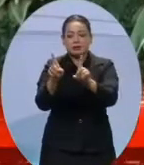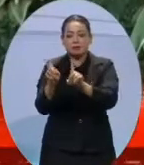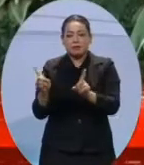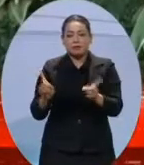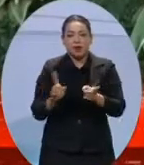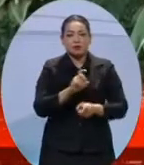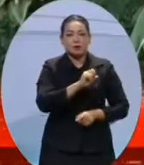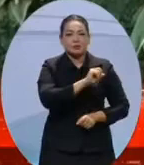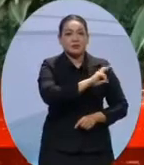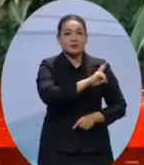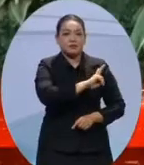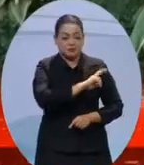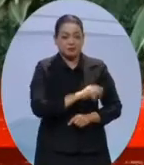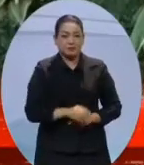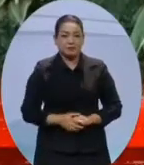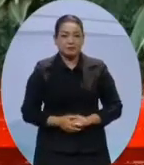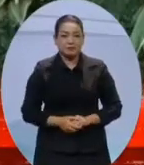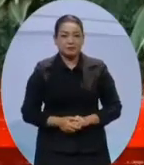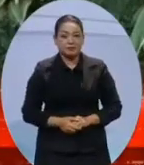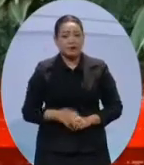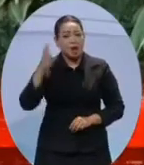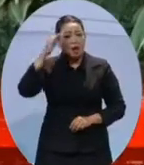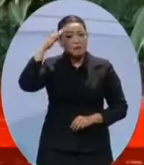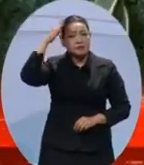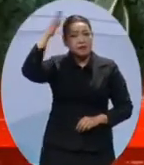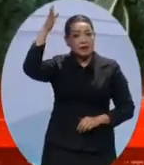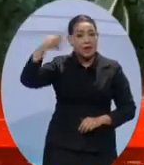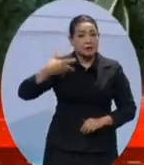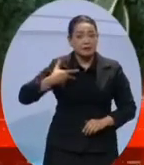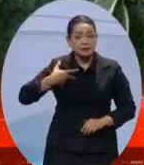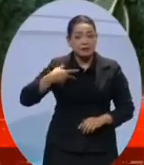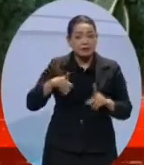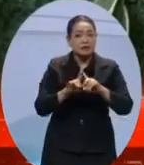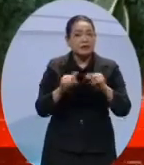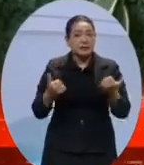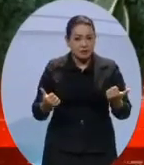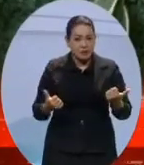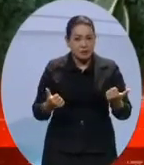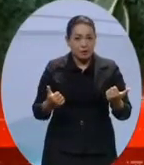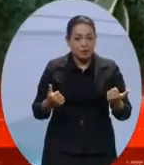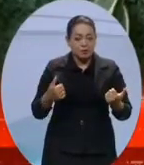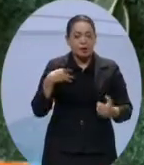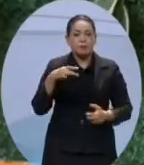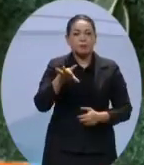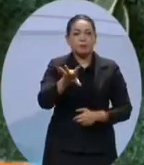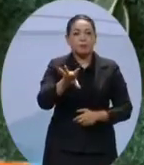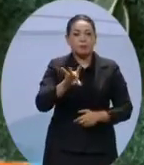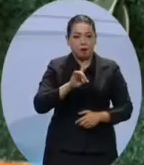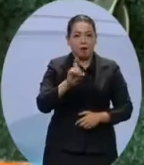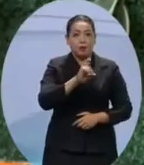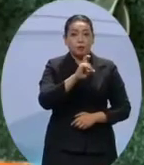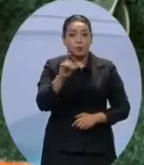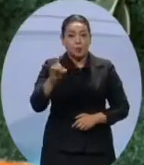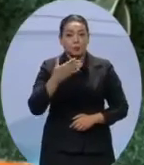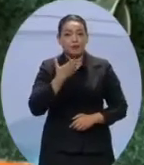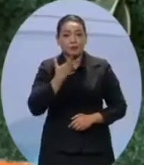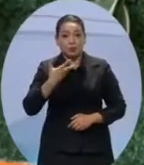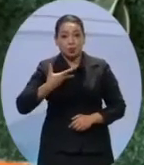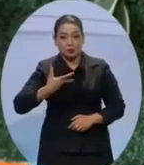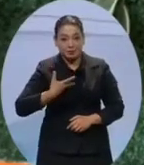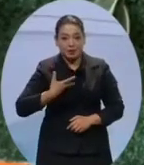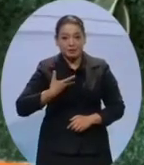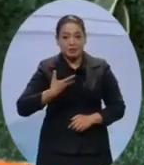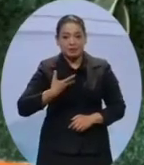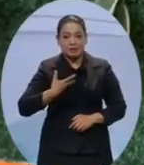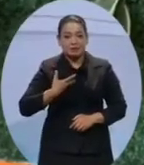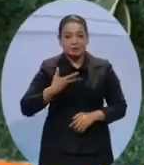nghề và cái việc làm trong tương lai là rất là quan trọng. Qua đó các em có thêm những cái động lực học tập, động cơ học tập tốt hơn. Không chỉ học